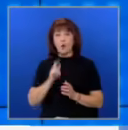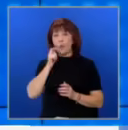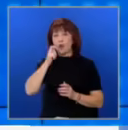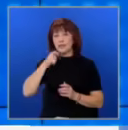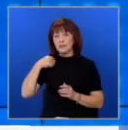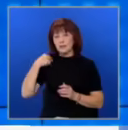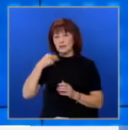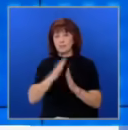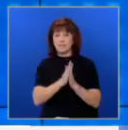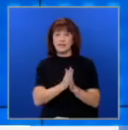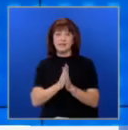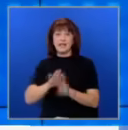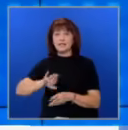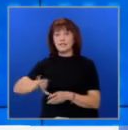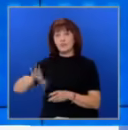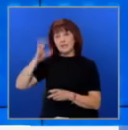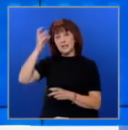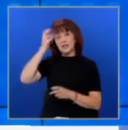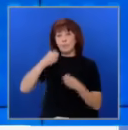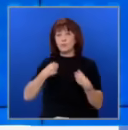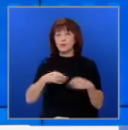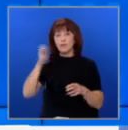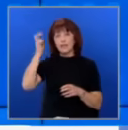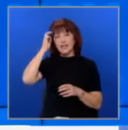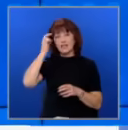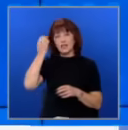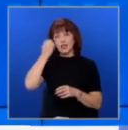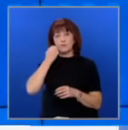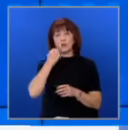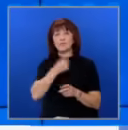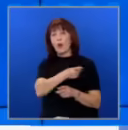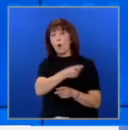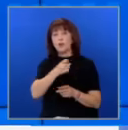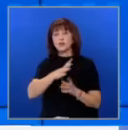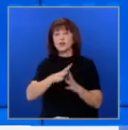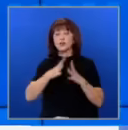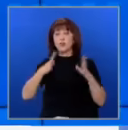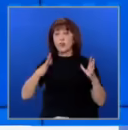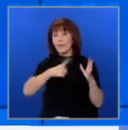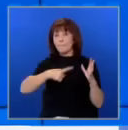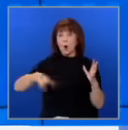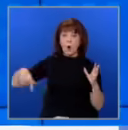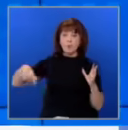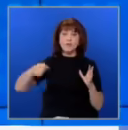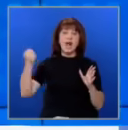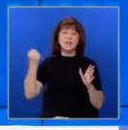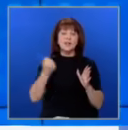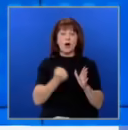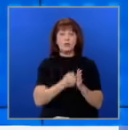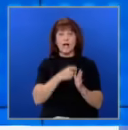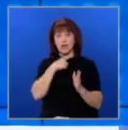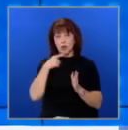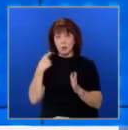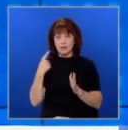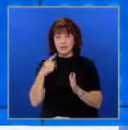Украинският президент призова западните държави да позволят на Киев да използва оръжие с голям обсег за удари на руска територия. За първи път Зеленски